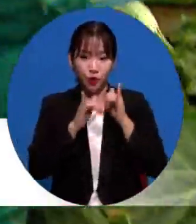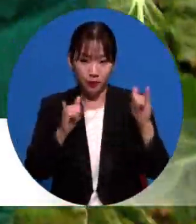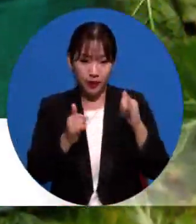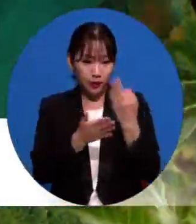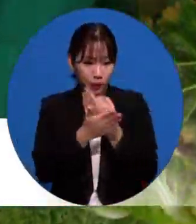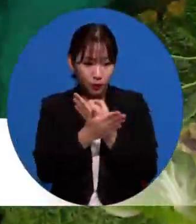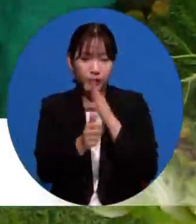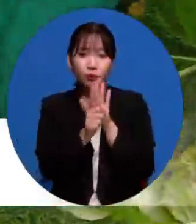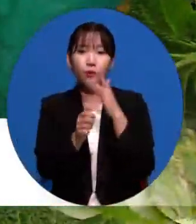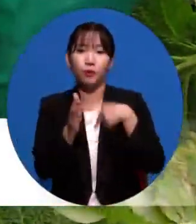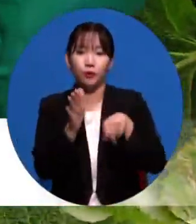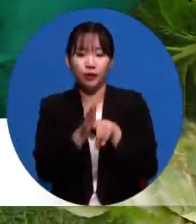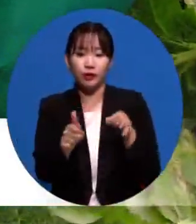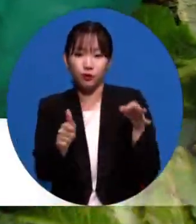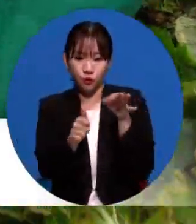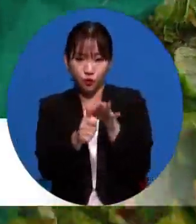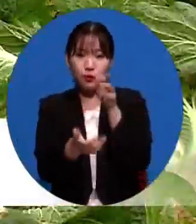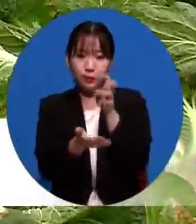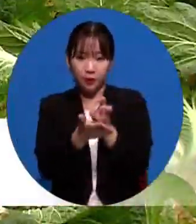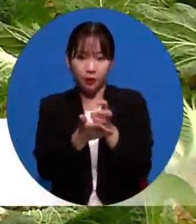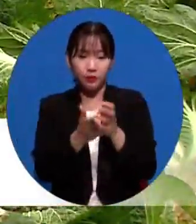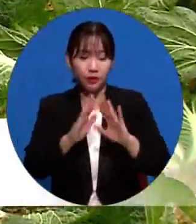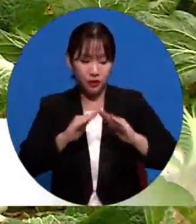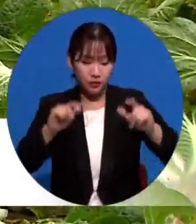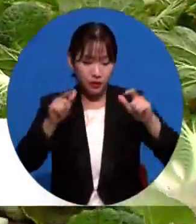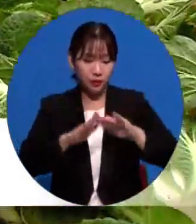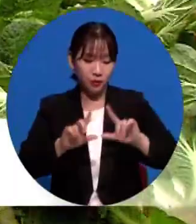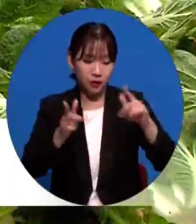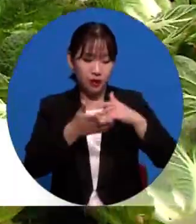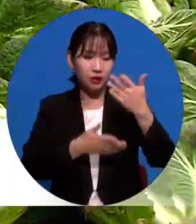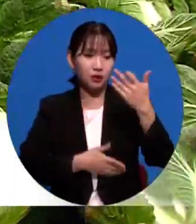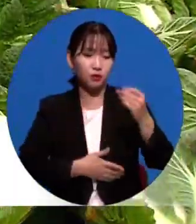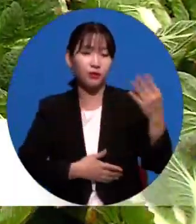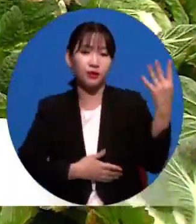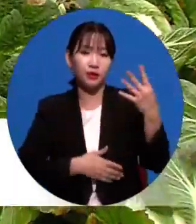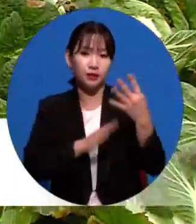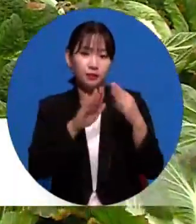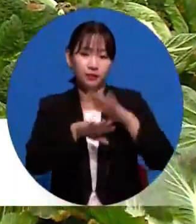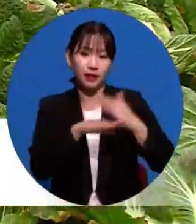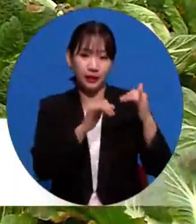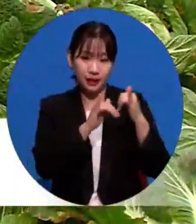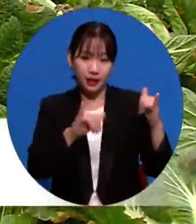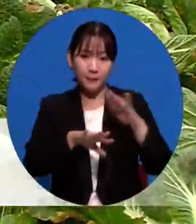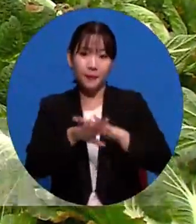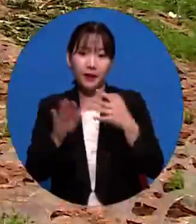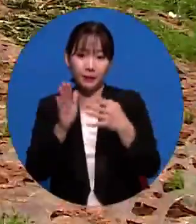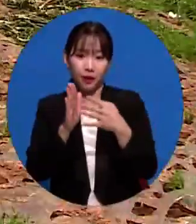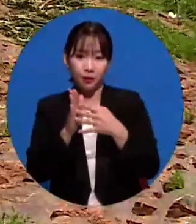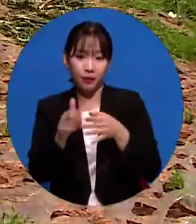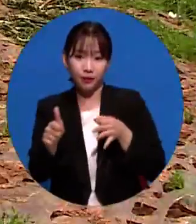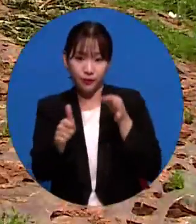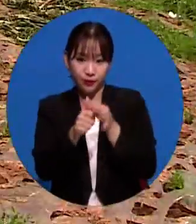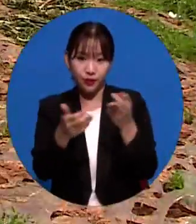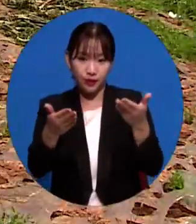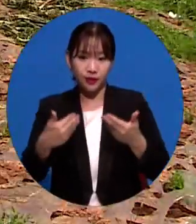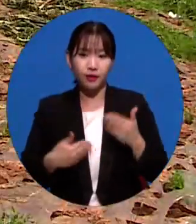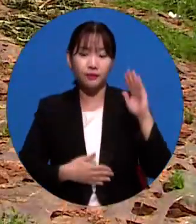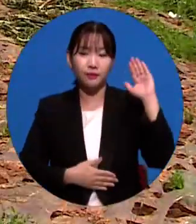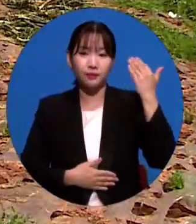직불금을 지급하는 제도로 전남에서는 올해 19만 4천 명의 농업인과 농업법인이 지급 대상입니다.